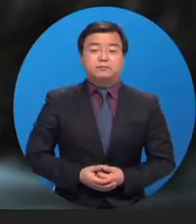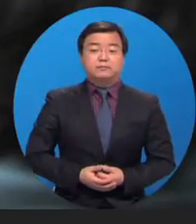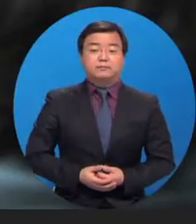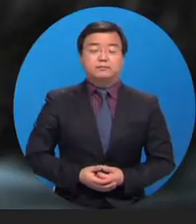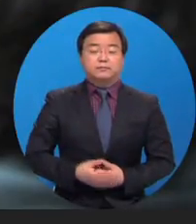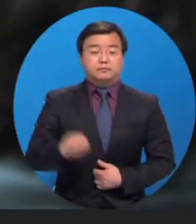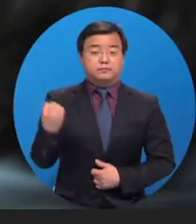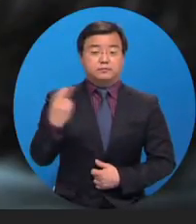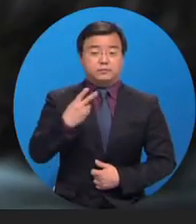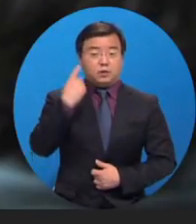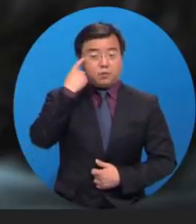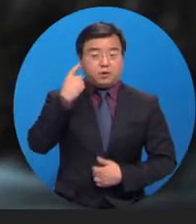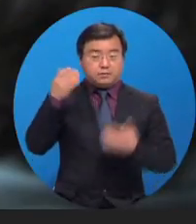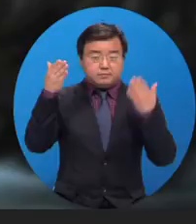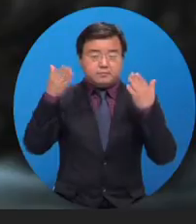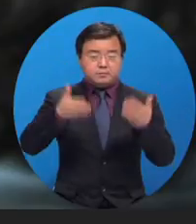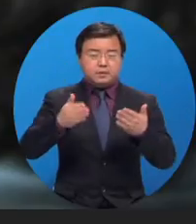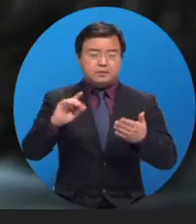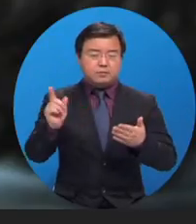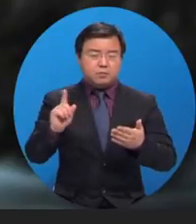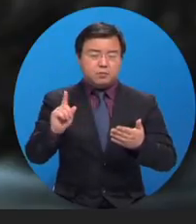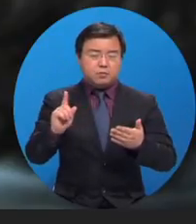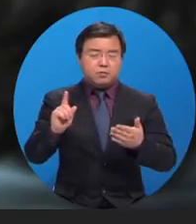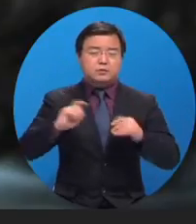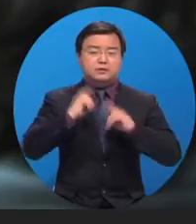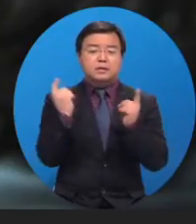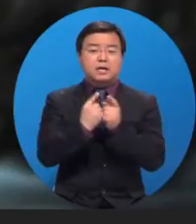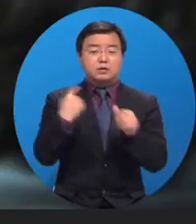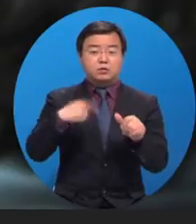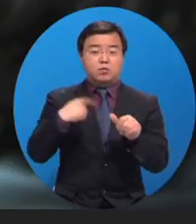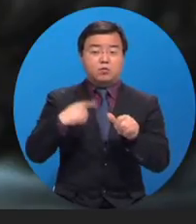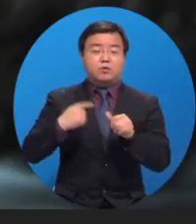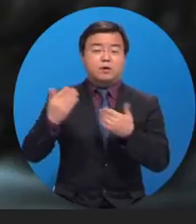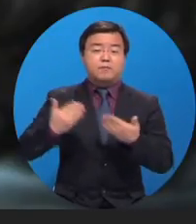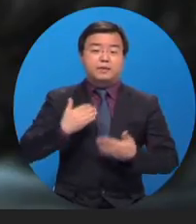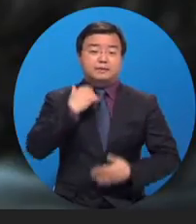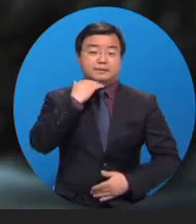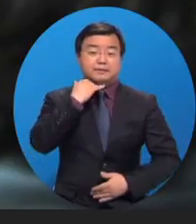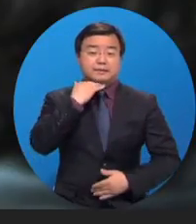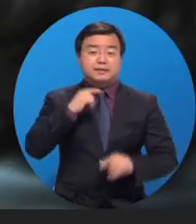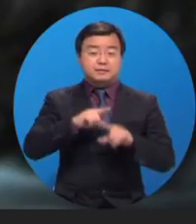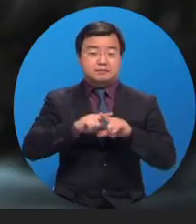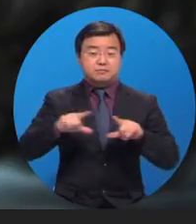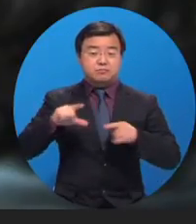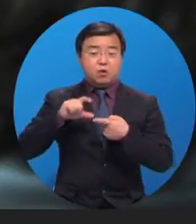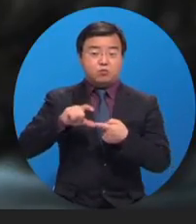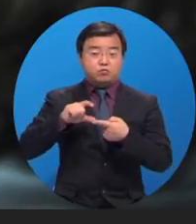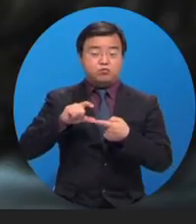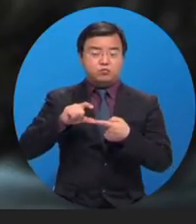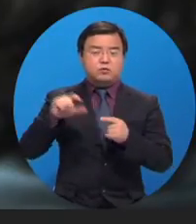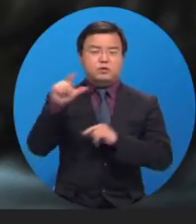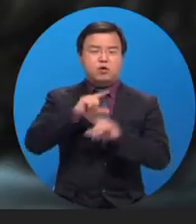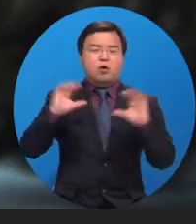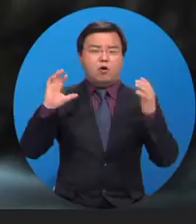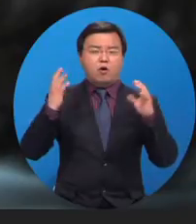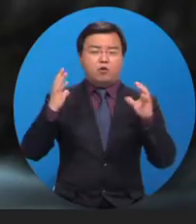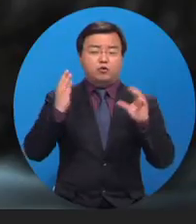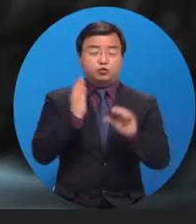또 주목할 만한 곳 중 하나가 사교육을 받는 연령이 점점 내려가고 있다는 겁니다